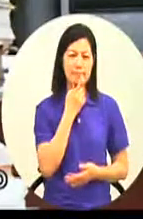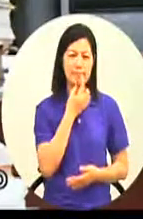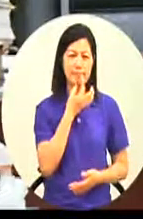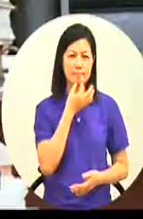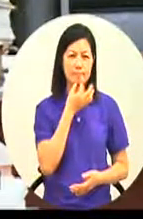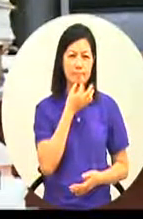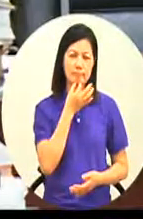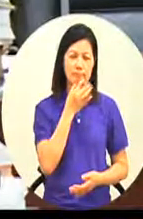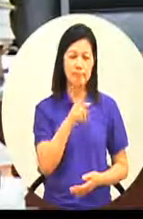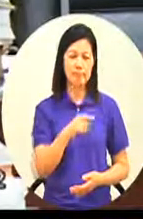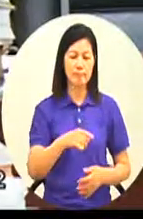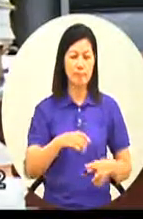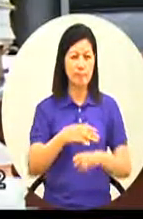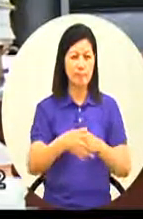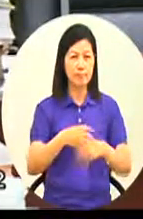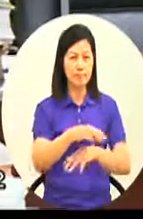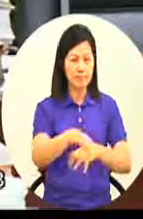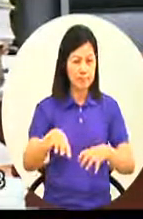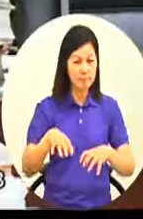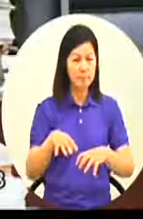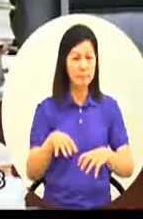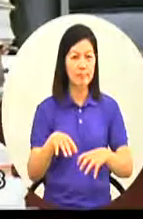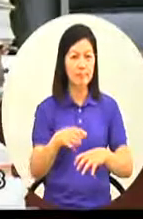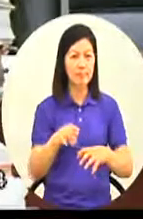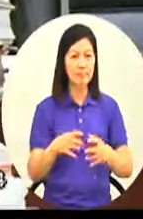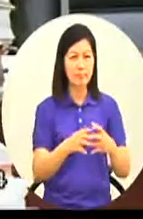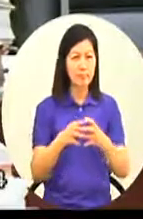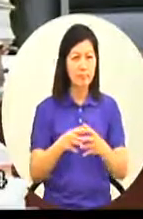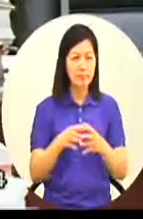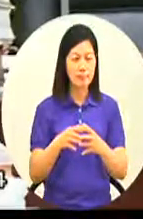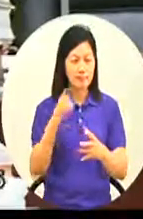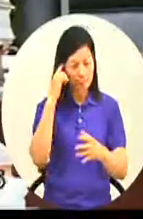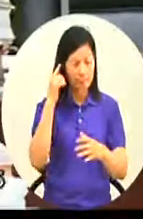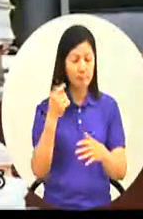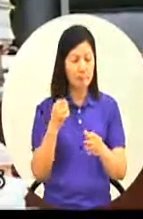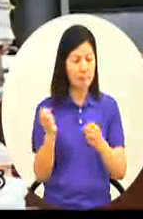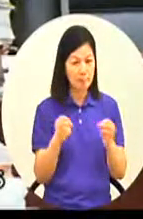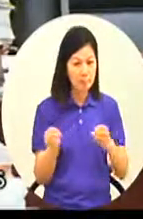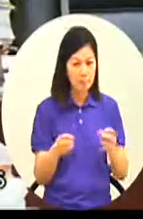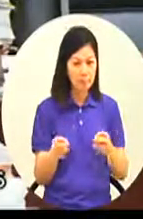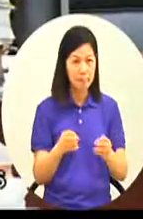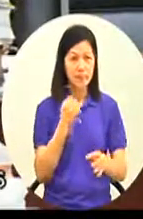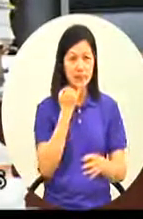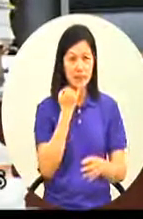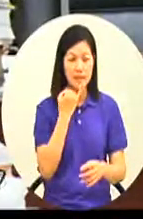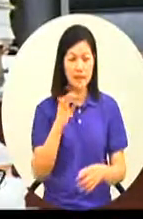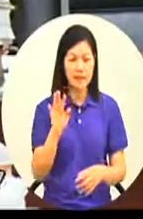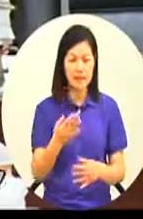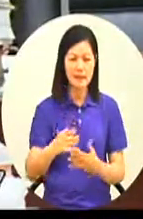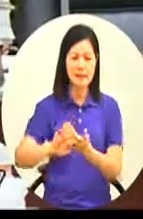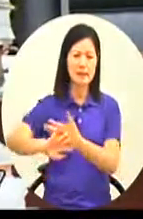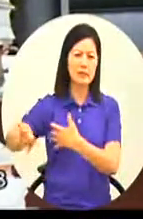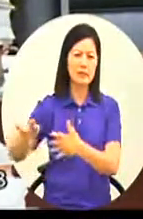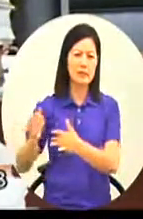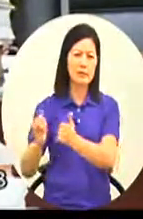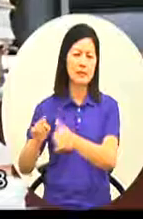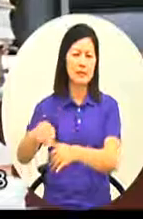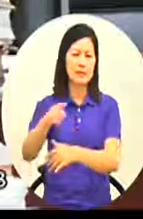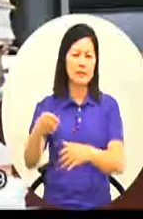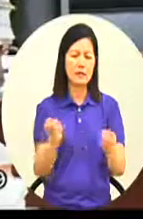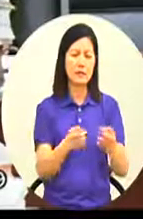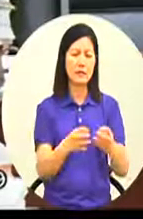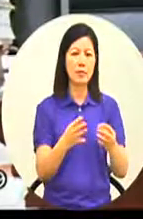要问环保团体呢，他们说这个可以讨论的，问题是没有人愿意跟他们讨论，市长不跟他们讨论，李克也不愿意出面跟他们